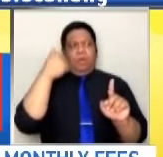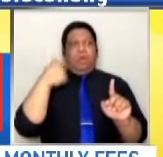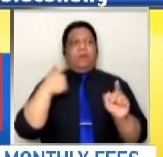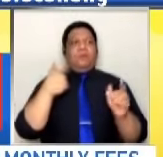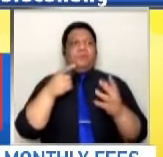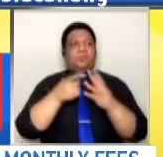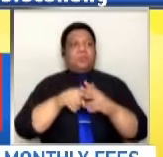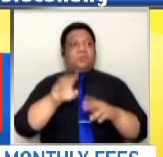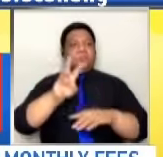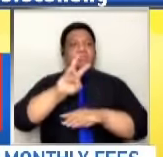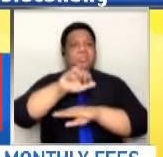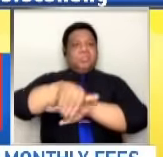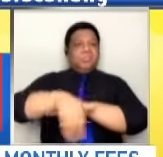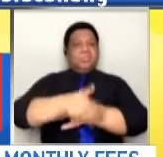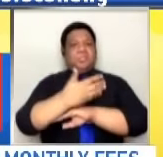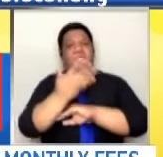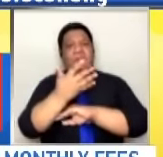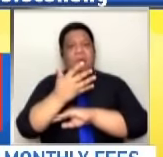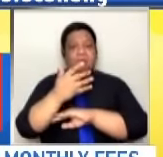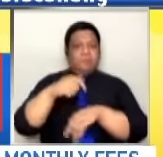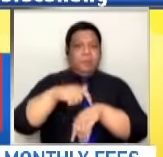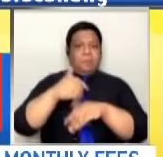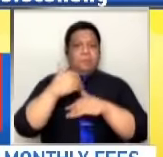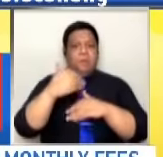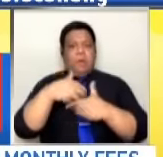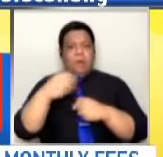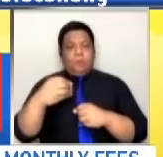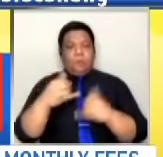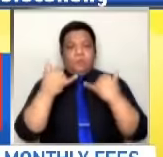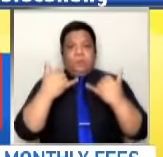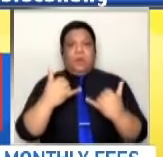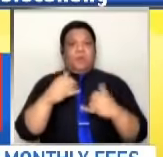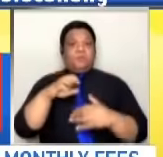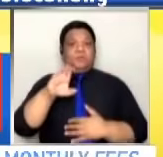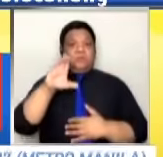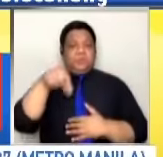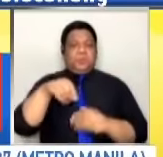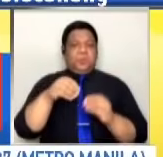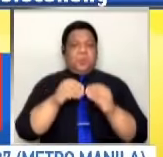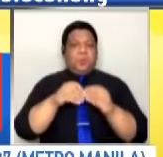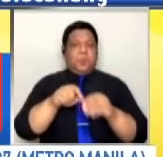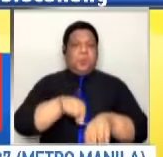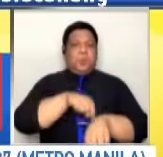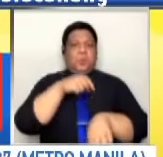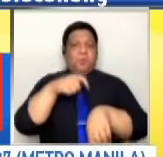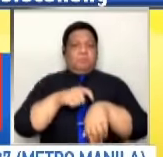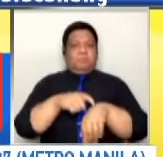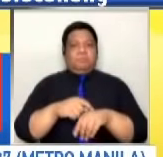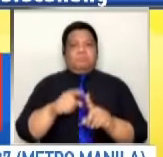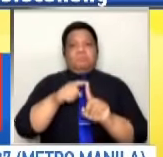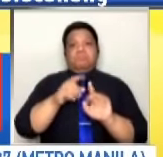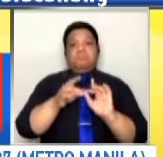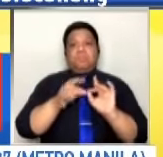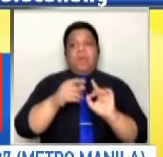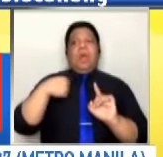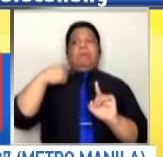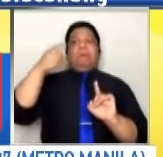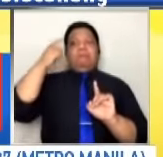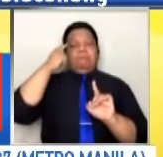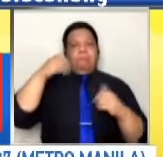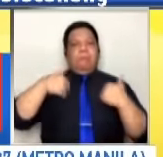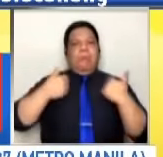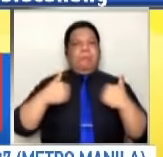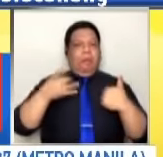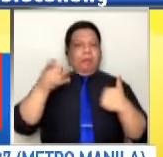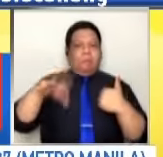Ngayon naka-ECQ ang Metro Manila. Mas mahaba ito kaysa dati. Kala ko po kasi bata lang inuhuli. Ano